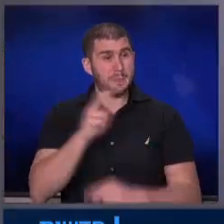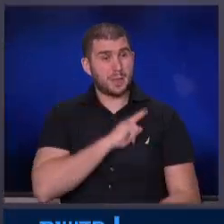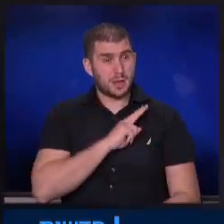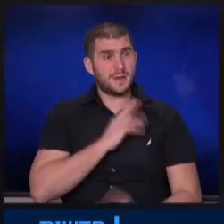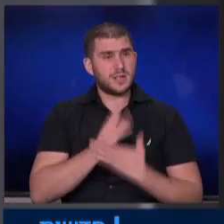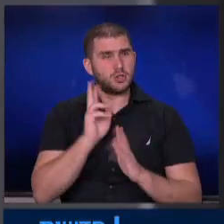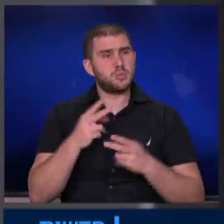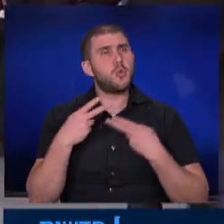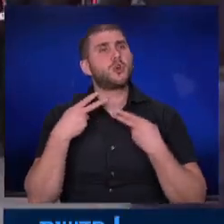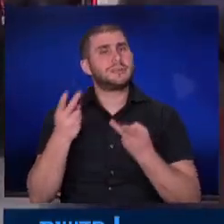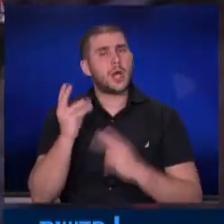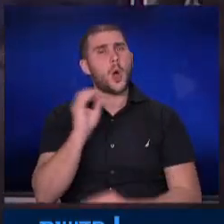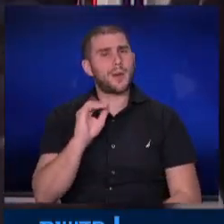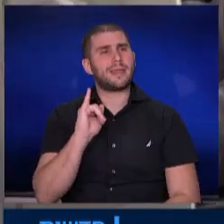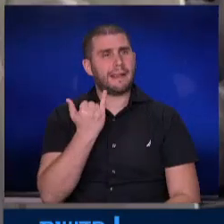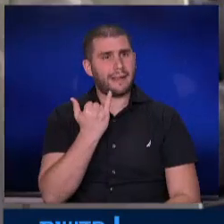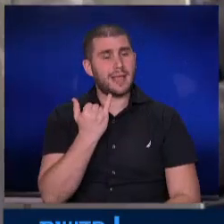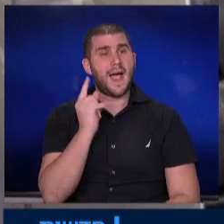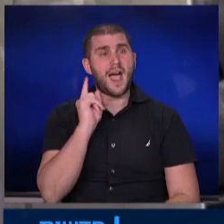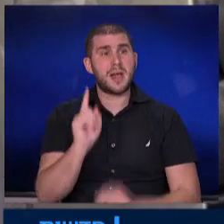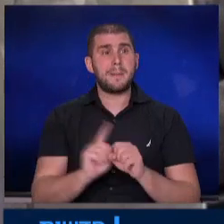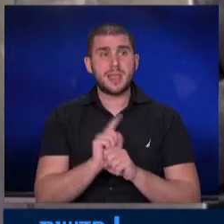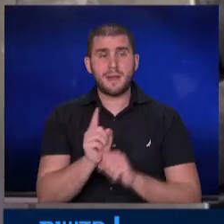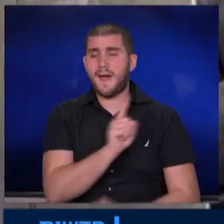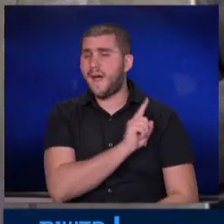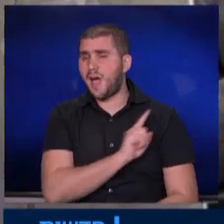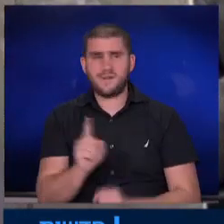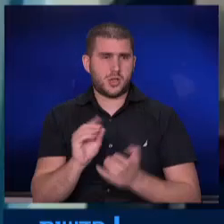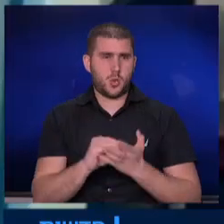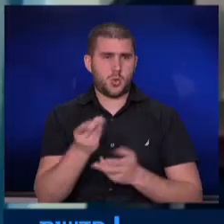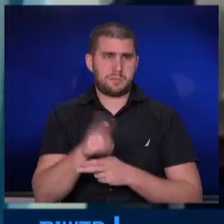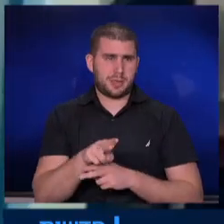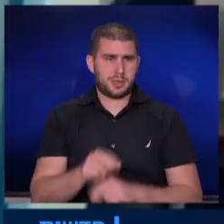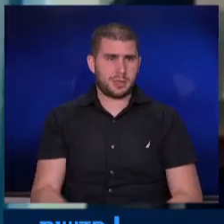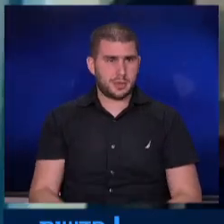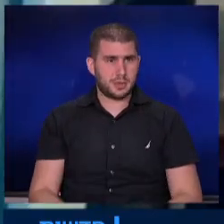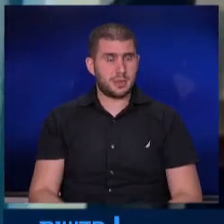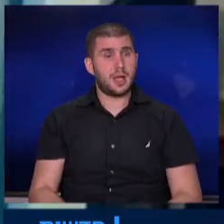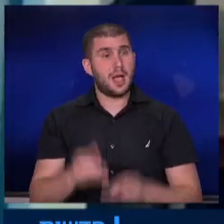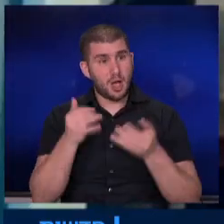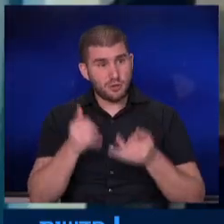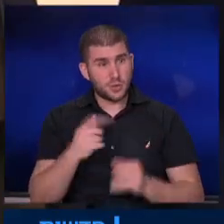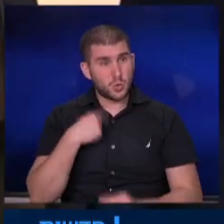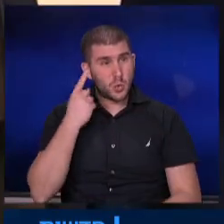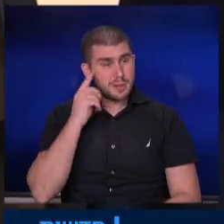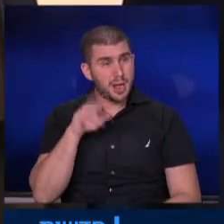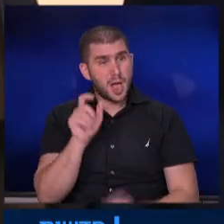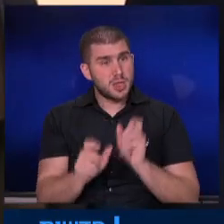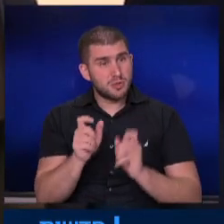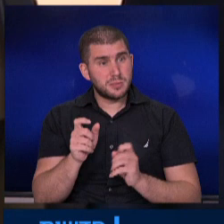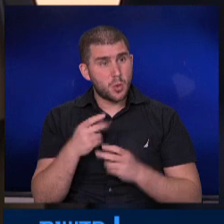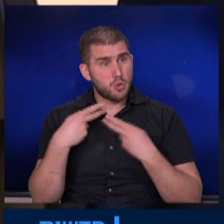בבריטניה כבר יש מאושפזי אומיקרון, אך בינתיים איש עדיין לא מת. Right now, do we know that anyone has